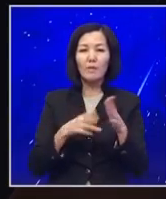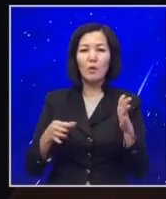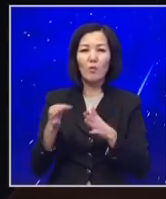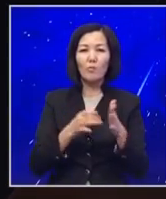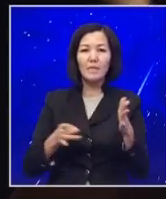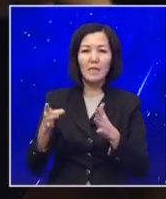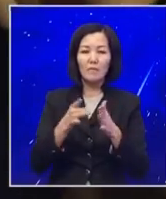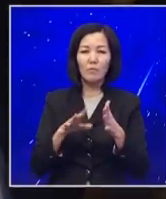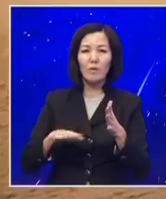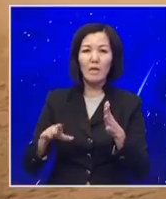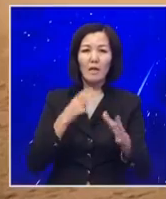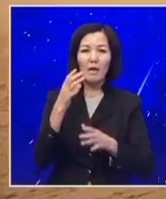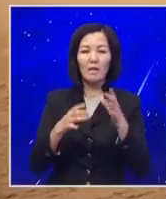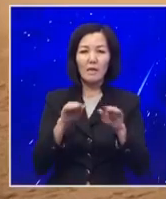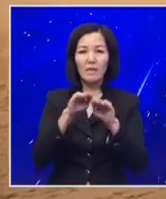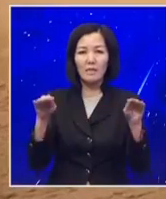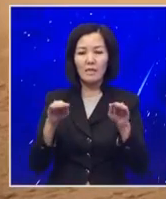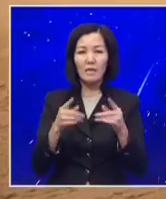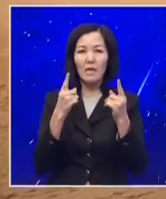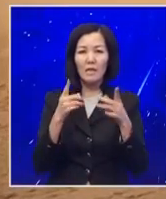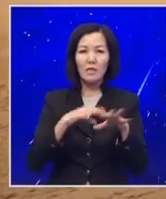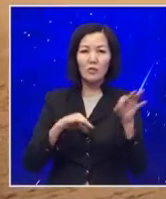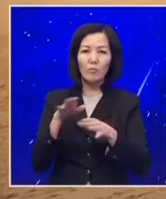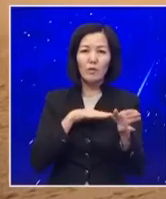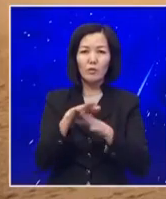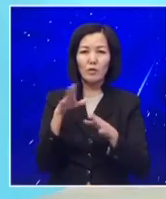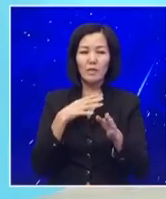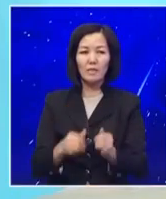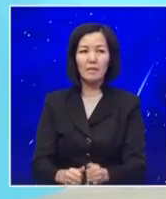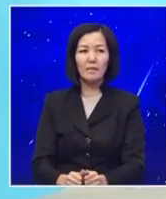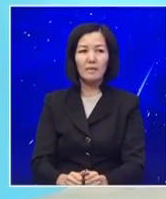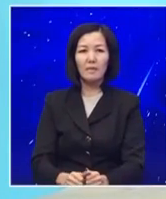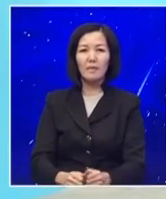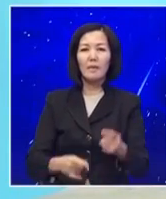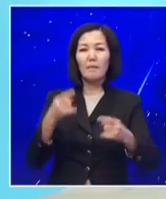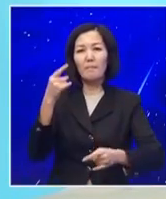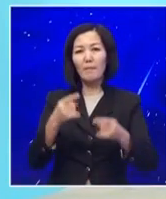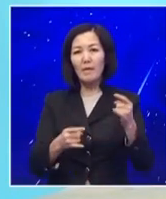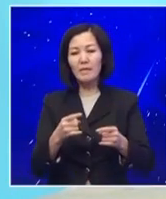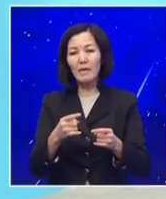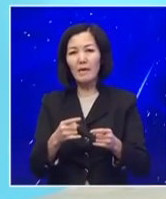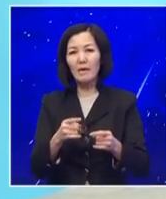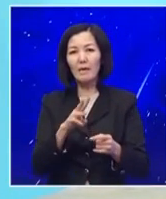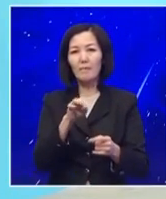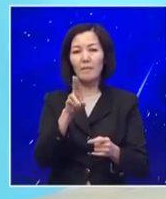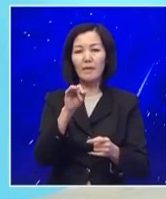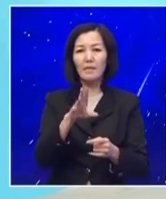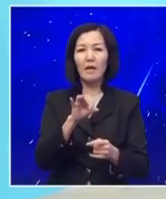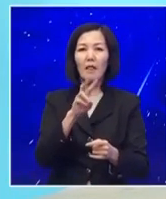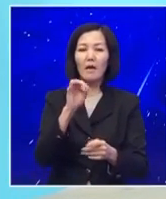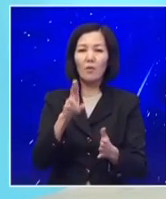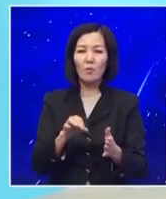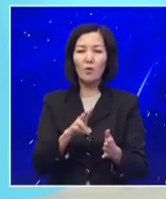облыстық, республикалық, халықаралық деңгейдегі тың жобалар іске асты. Медиа саласына қатысты Алакөл Open Air,